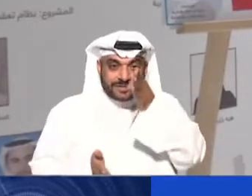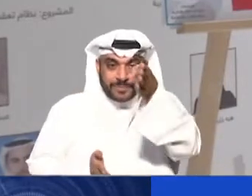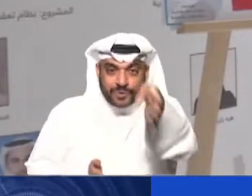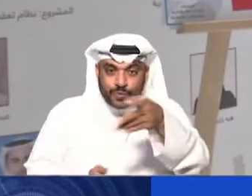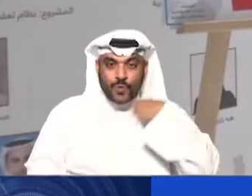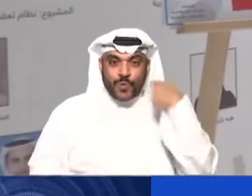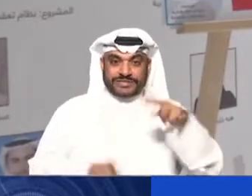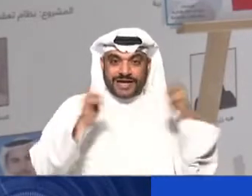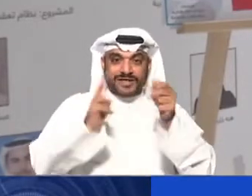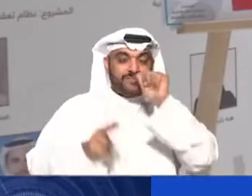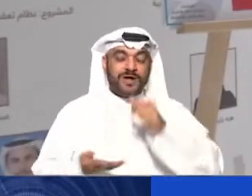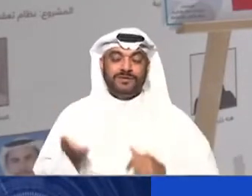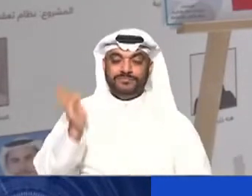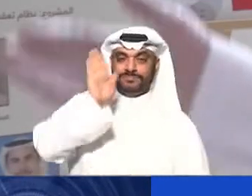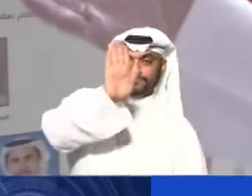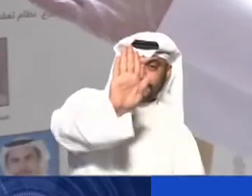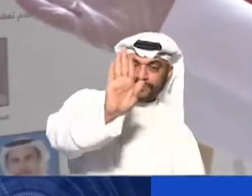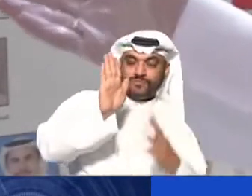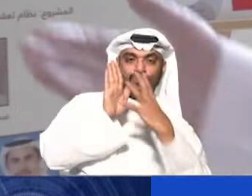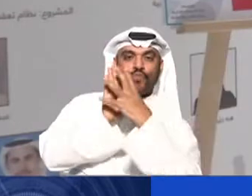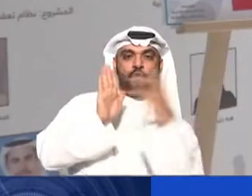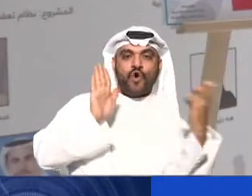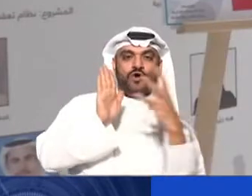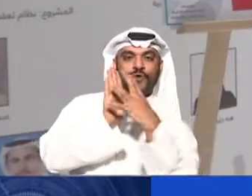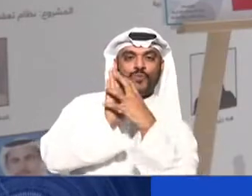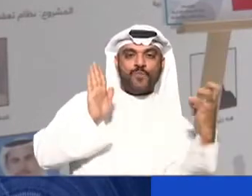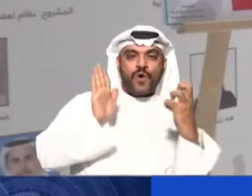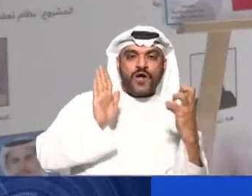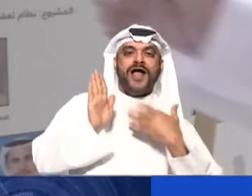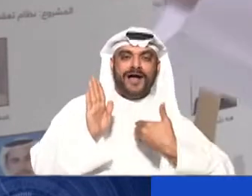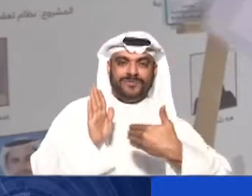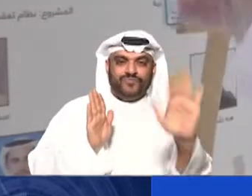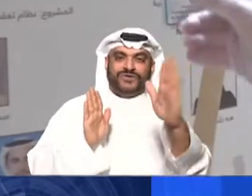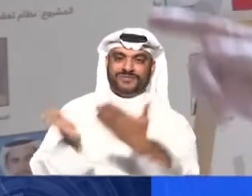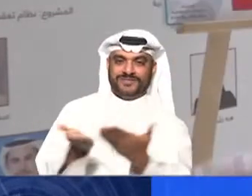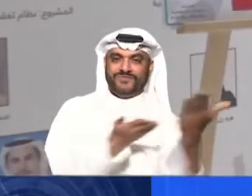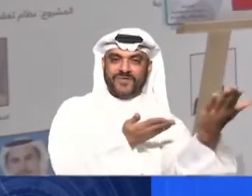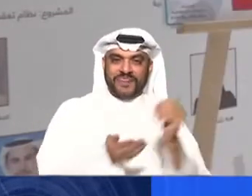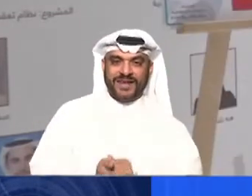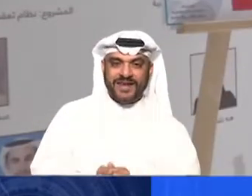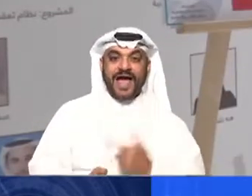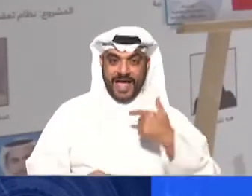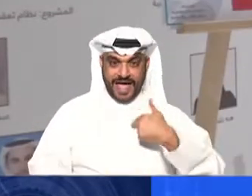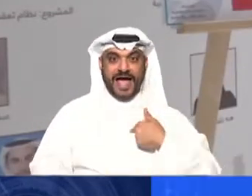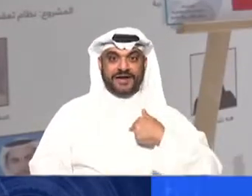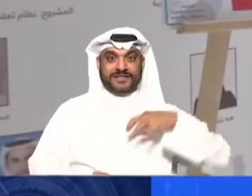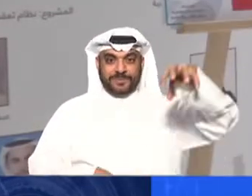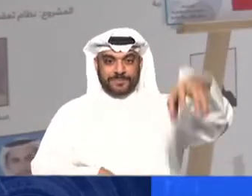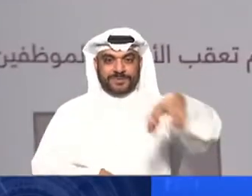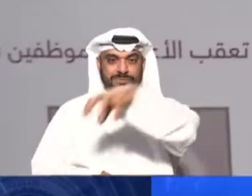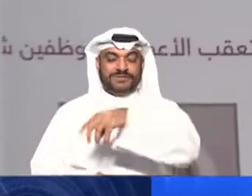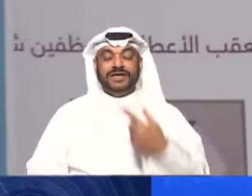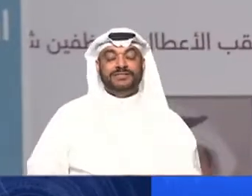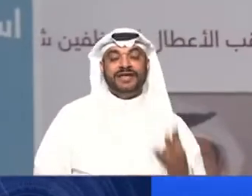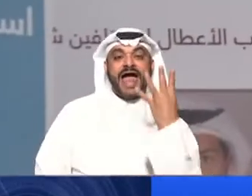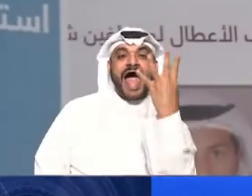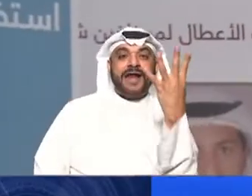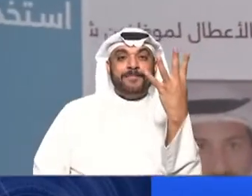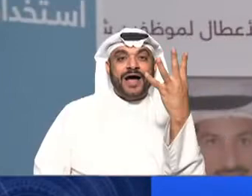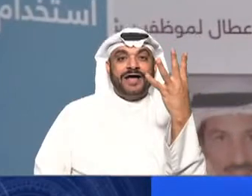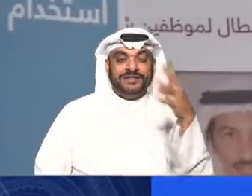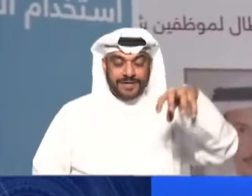الموبايل للأخوان في الأمن والسلام. احنا وزعنا 4 نقاط للاستقبال، لو تلاحظين الدخول من خلال الباب